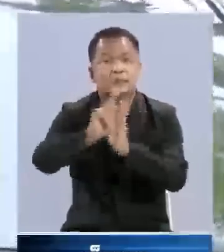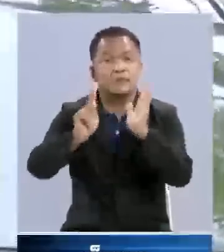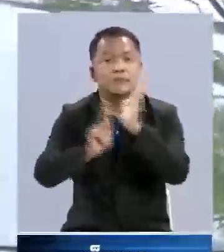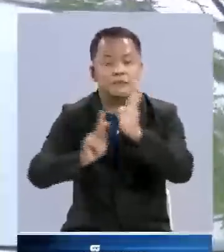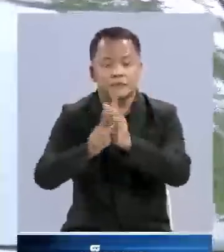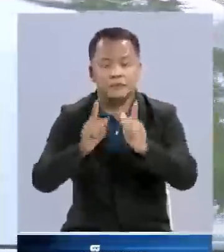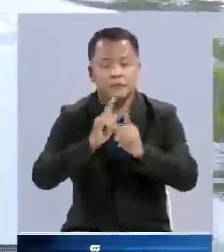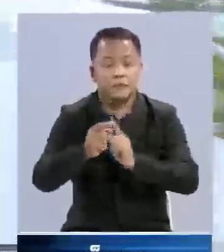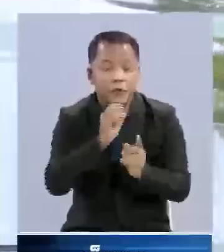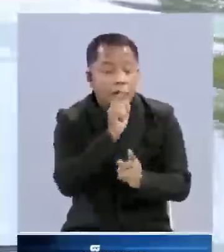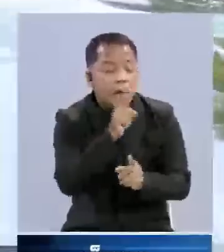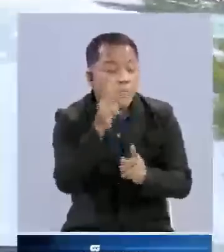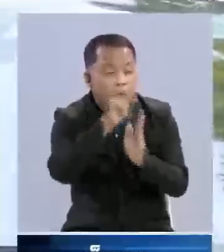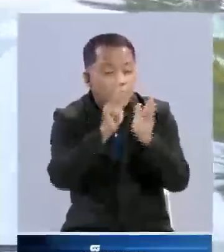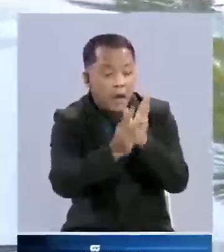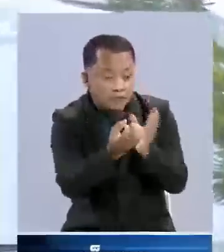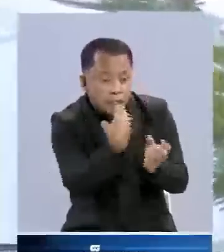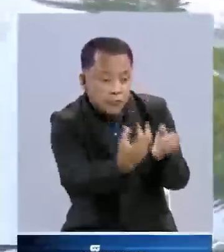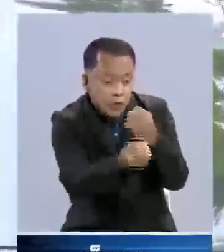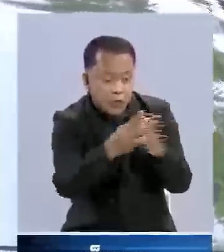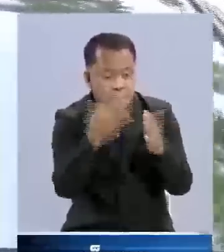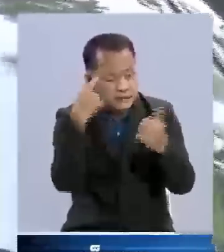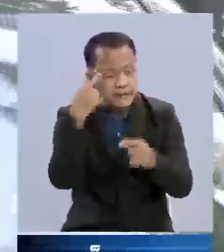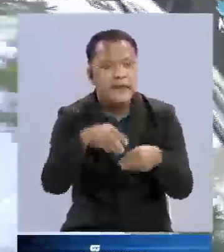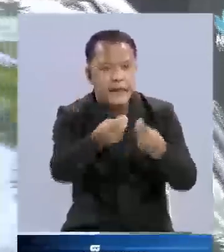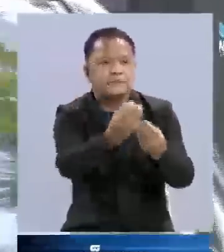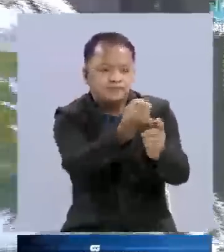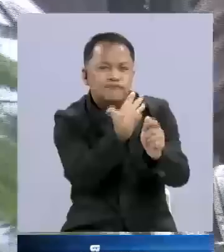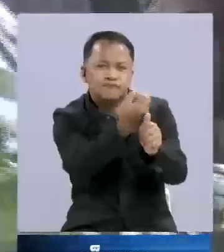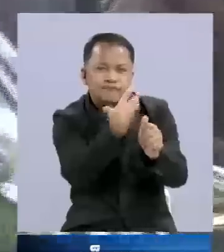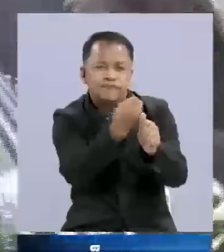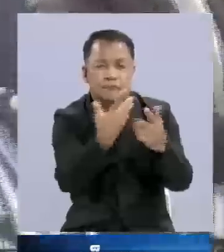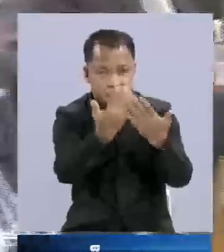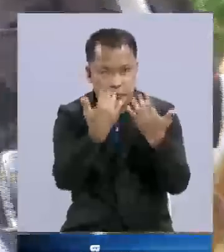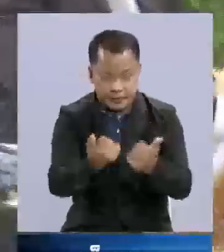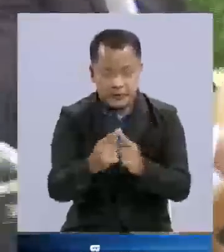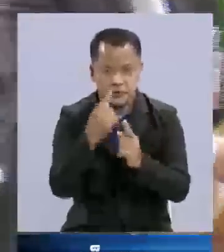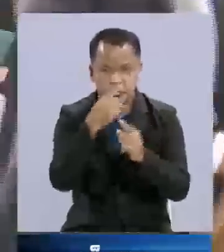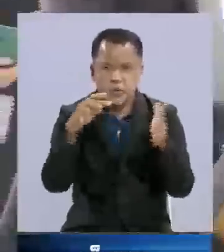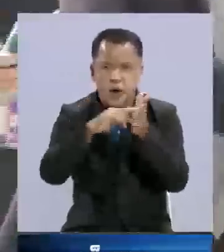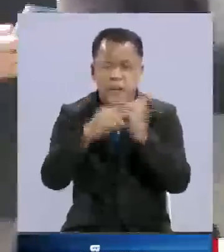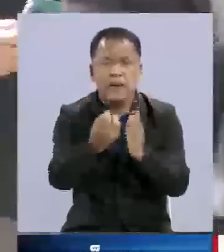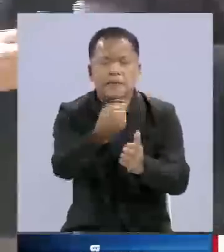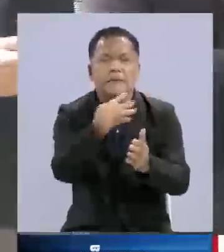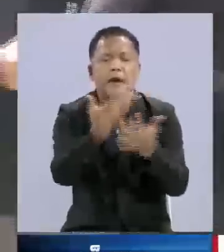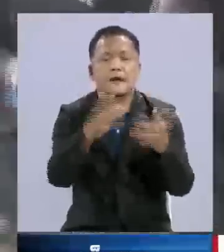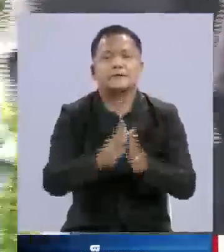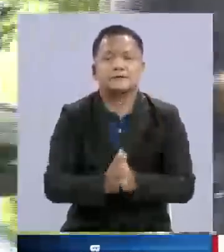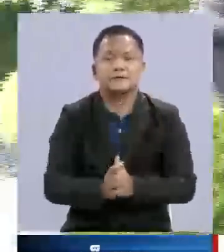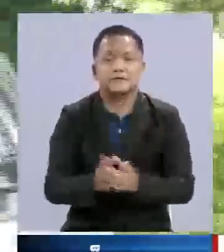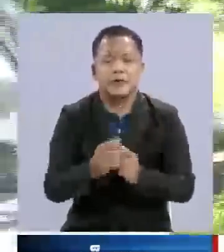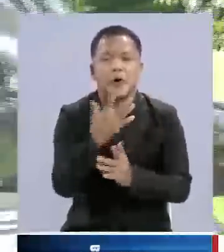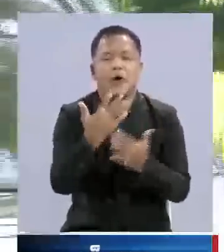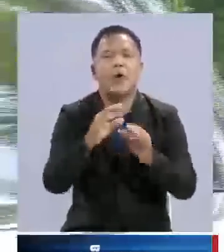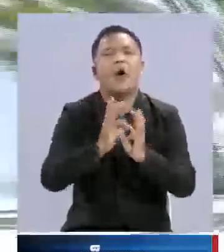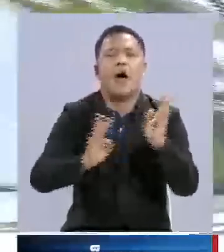ขอความรู้ด้านกฎหมายไม่เคยพลาด ครับ ยังไงแกก็จะให้ความรู้แต่รอบนี้ดูเหมือนให้มาเยอะแล้วนะฮะ